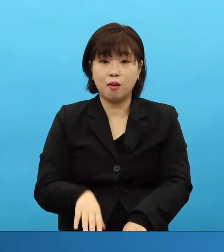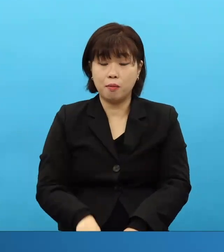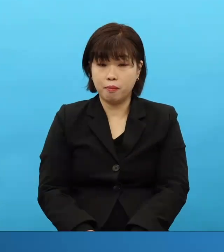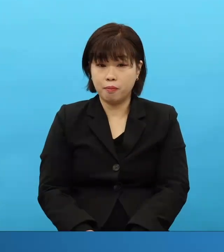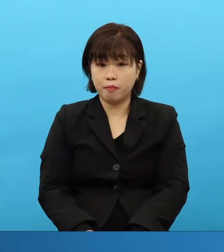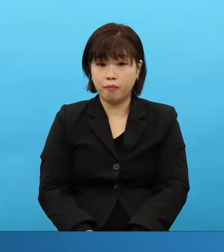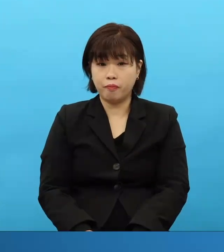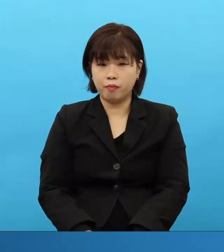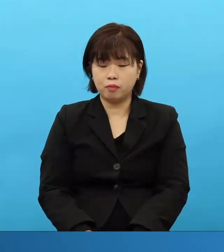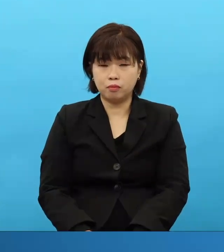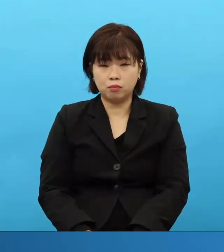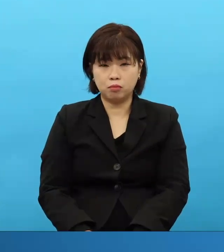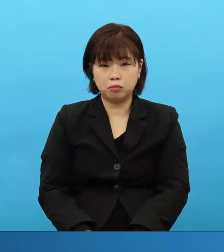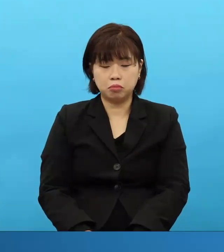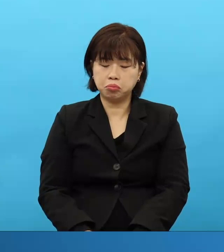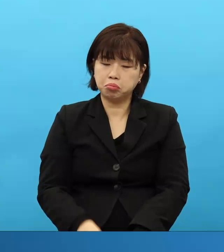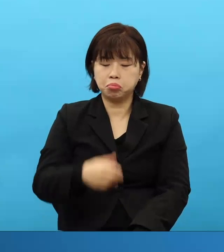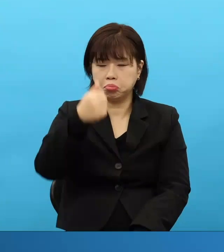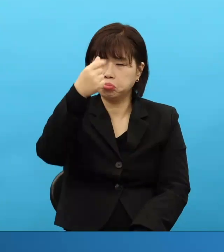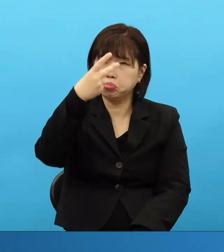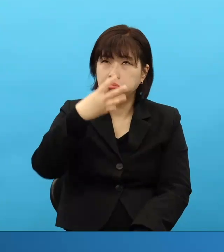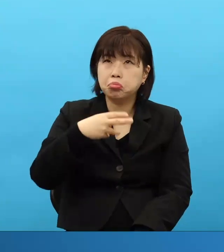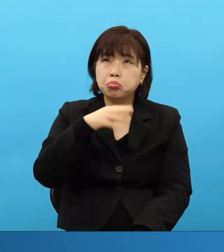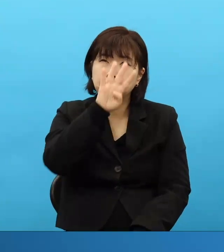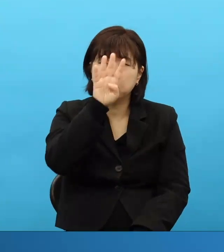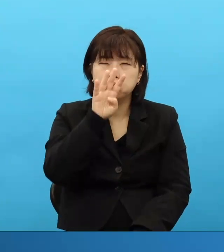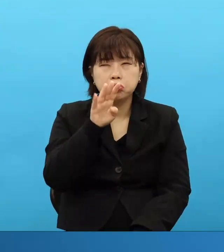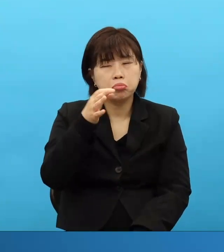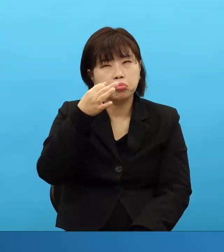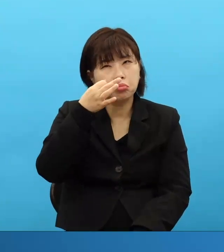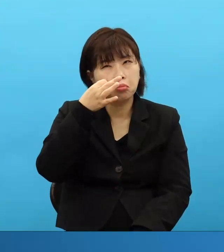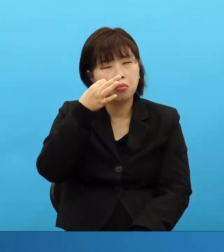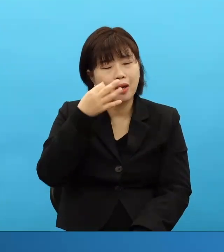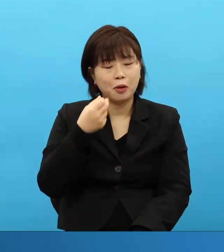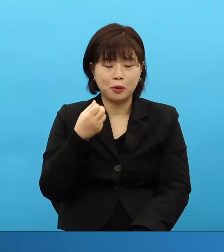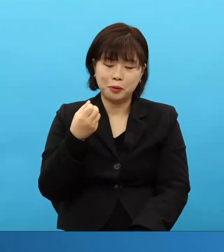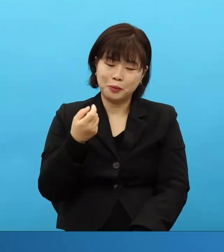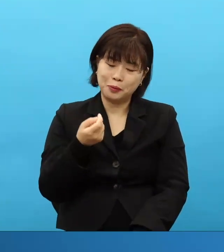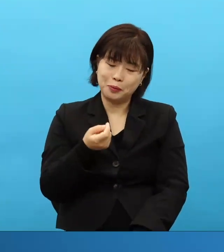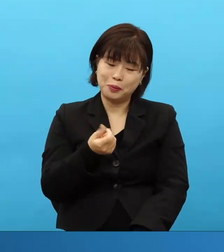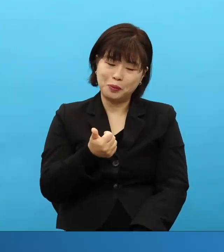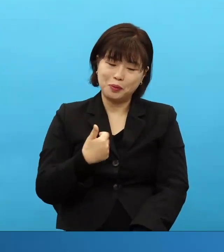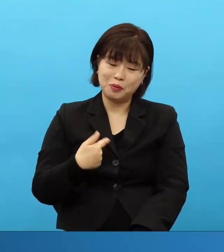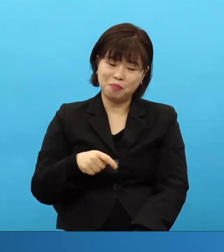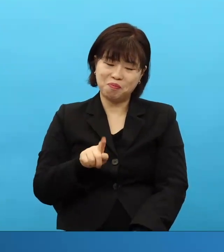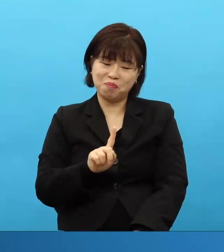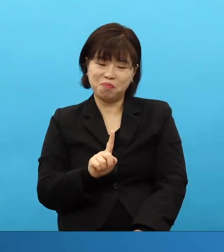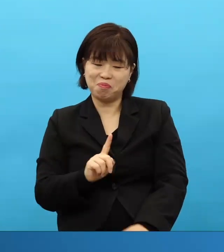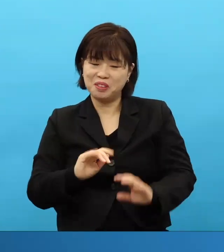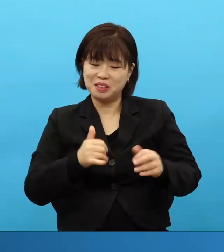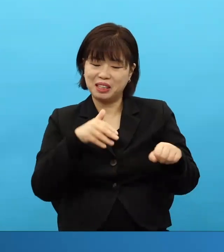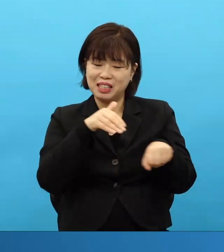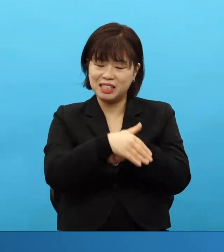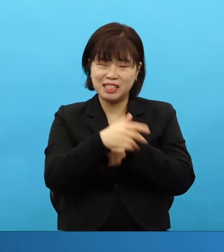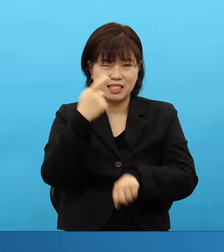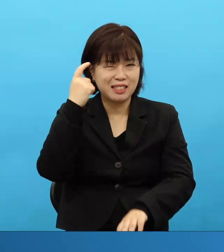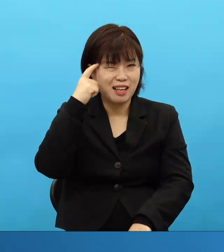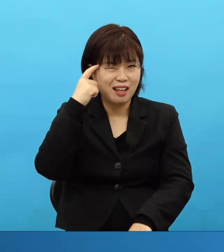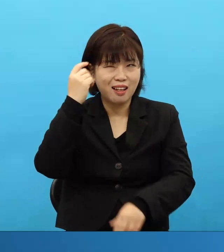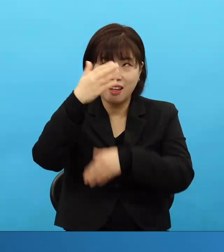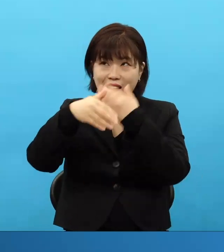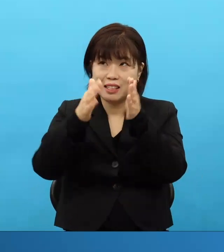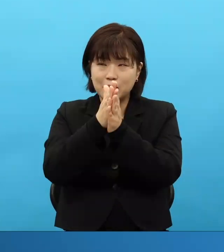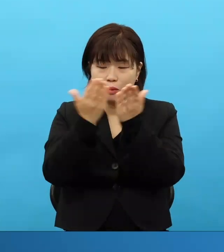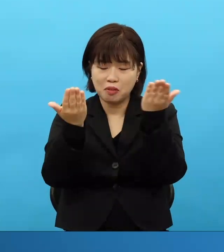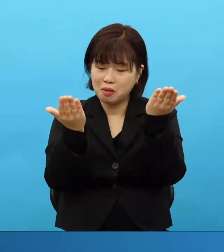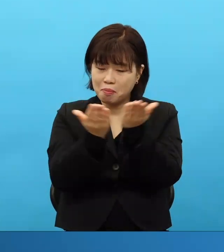너무 육신적이다 하는 것과 너무 성경에 있는 얘기는 아니다. But as I continued to listen to him, I thought maybe he's just only talking about the physical things.